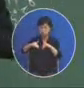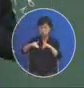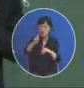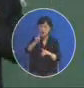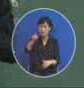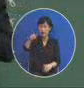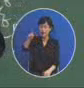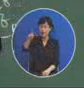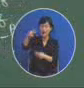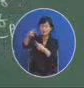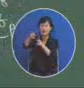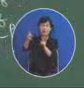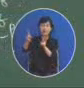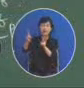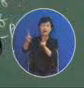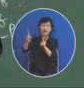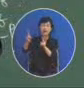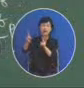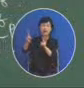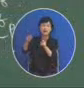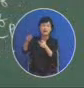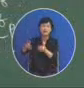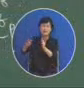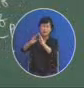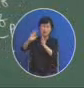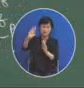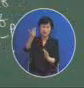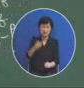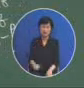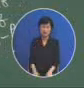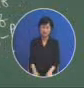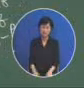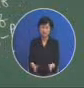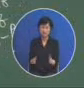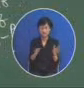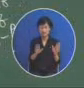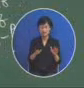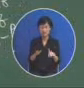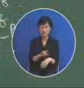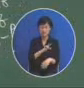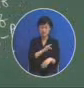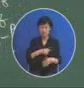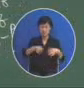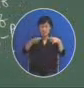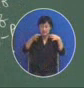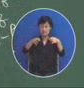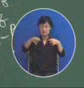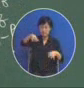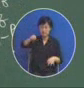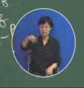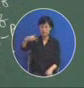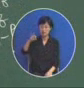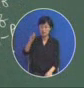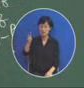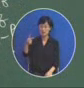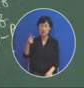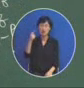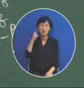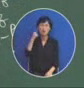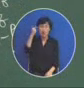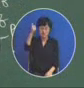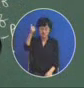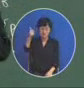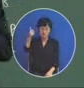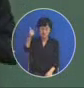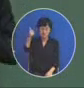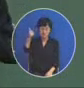Church. 김철은 목사님은 RU 지금 학장으로 지금 우리. 학교를 지금 새로 사서 옮기려고